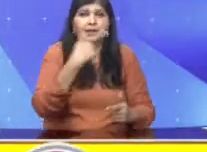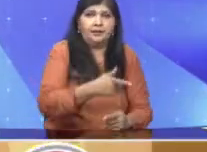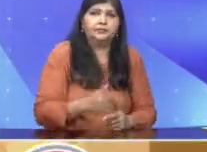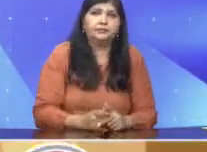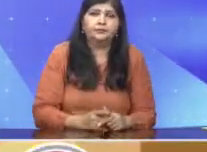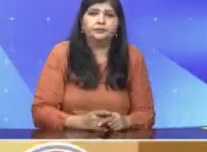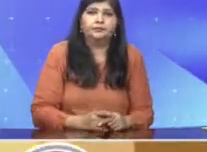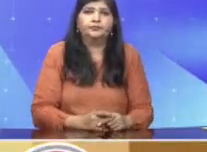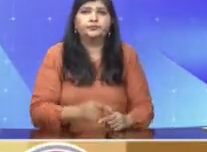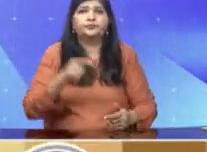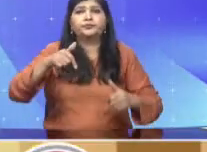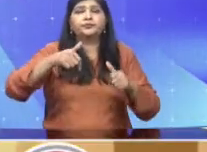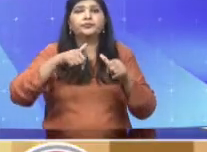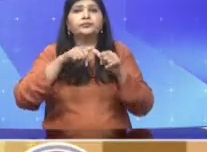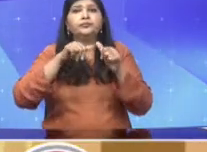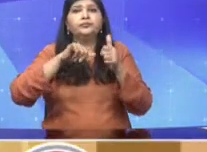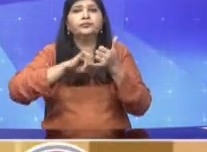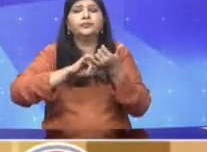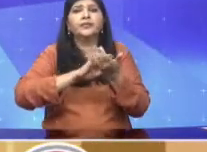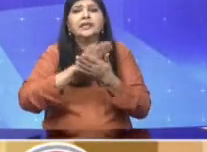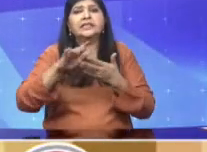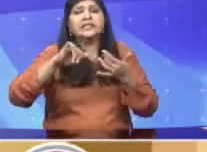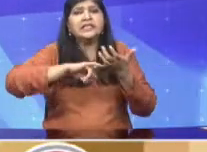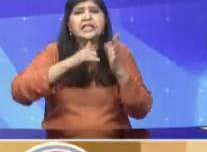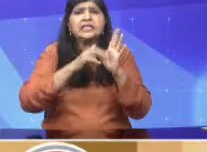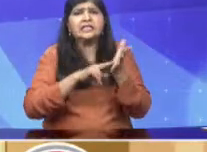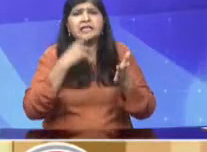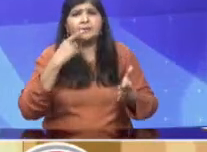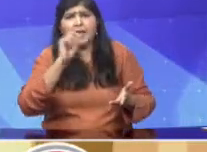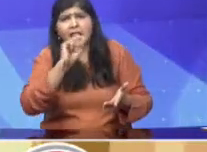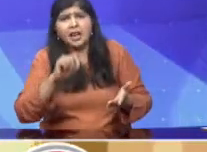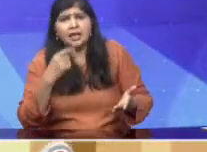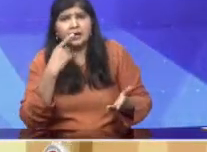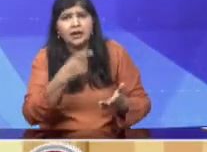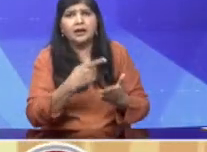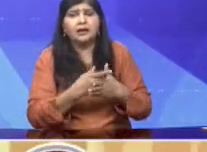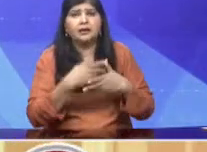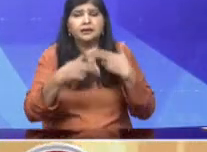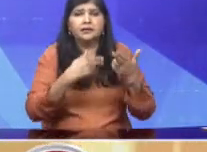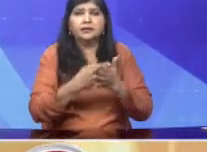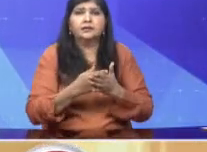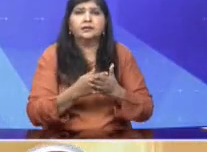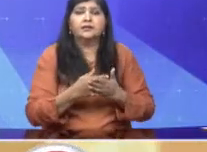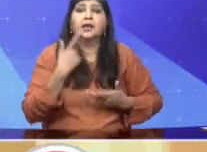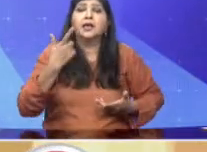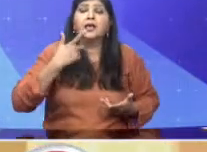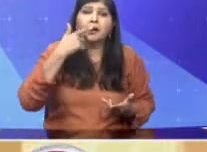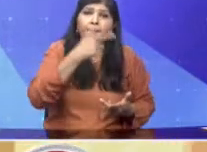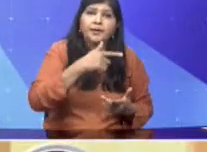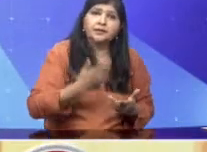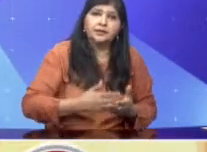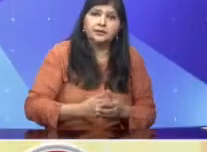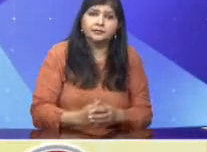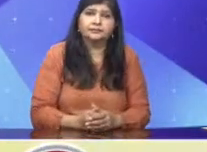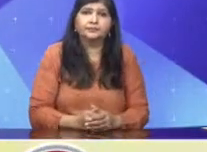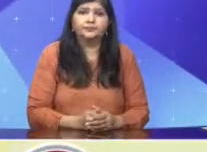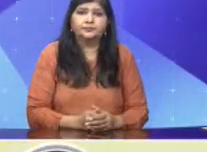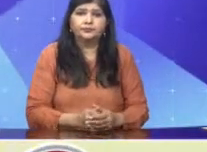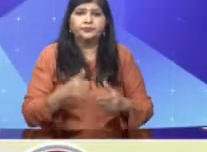अस्टव मासान निपतम यद भुमयायाच ओद मयम बसू